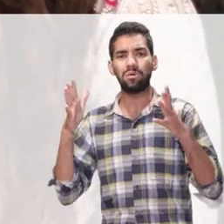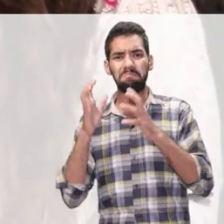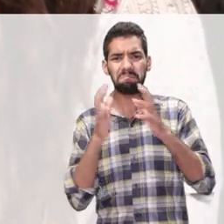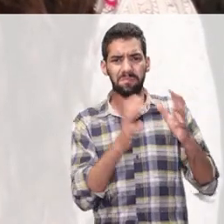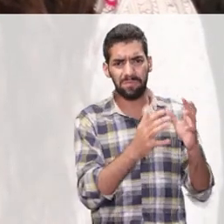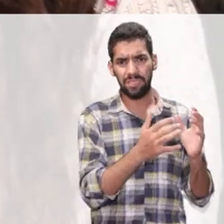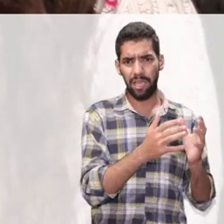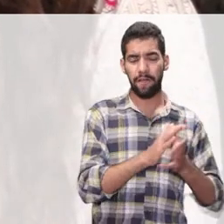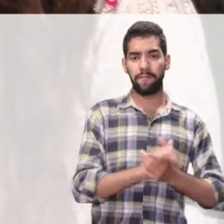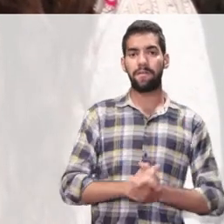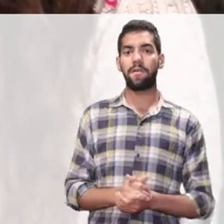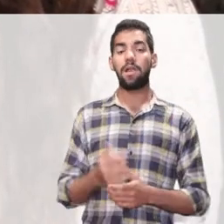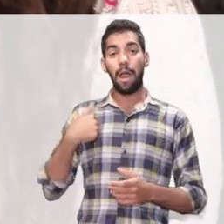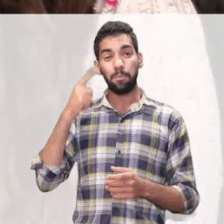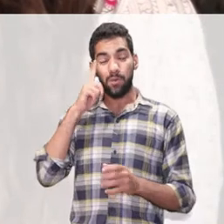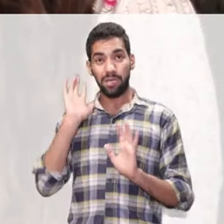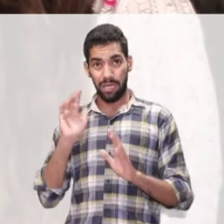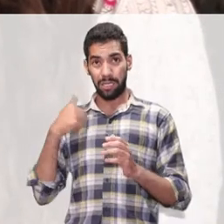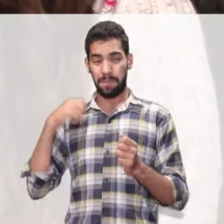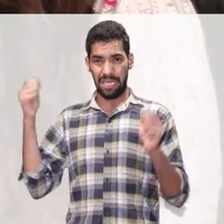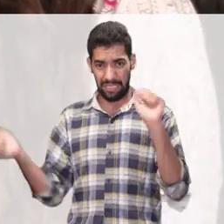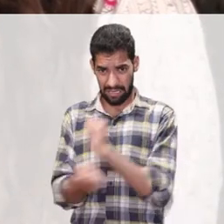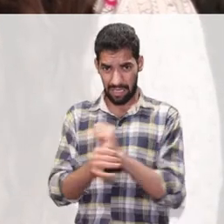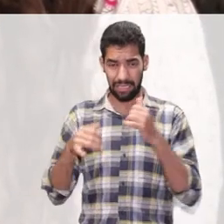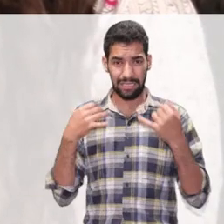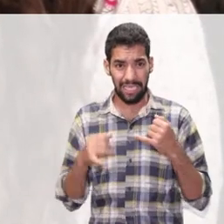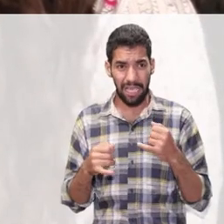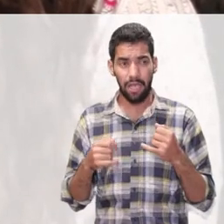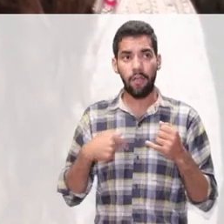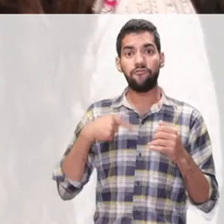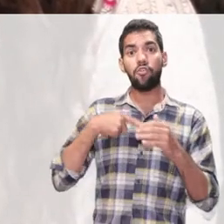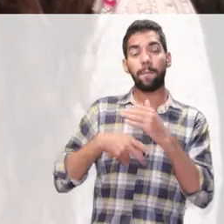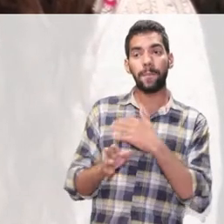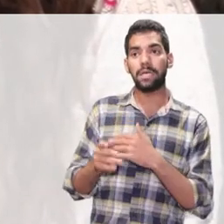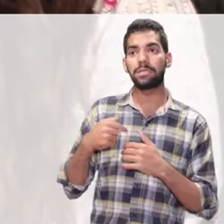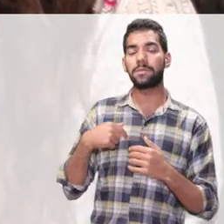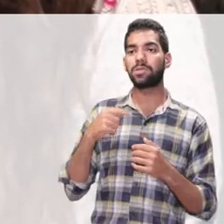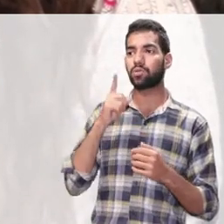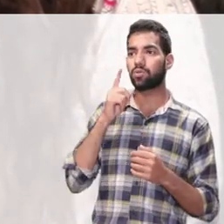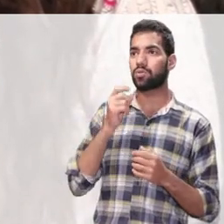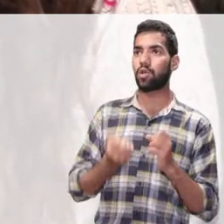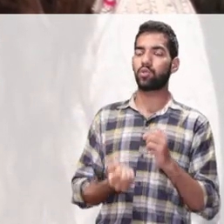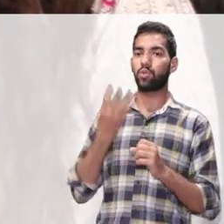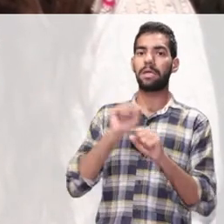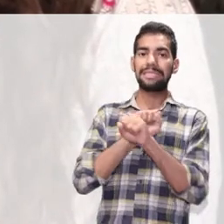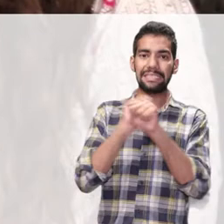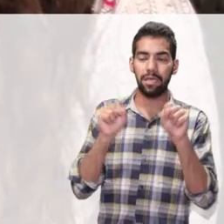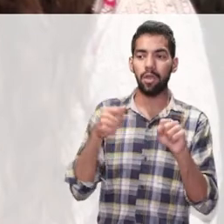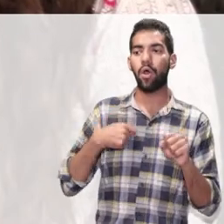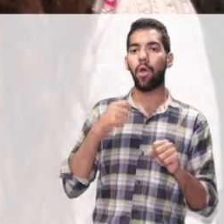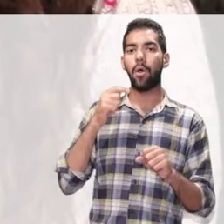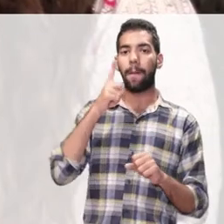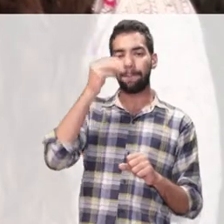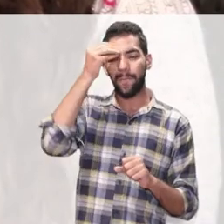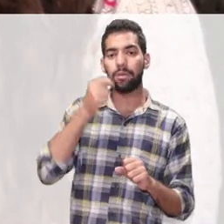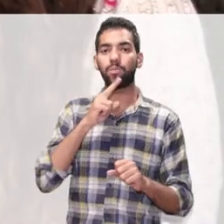बेटा इंट्रस्टेड एक छोटी लीव्स है वो क्रिकेट खेलता था सुबह मैं मिल चुका था कि मैं करने जा रहा हूं नाइन अधिकतर हाउस